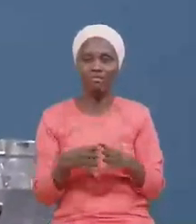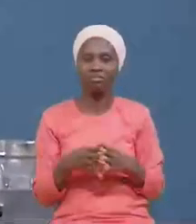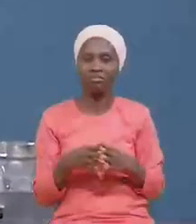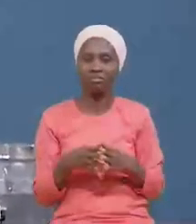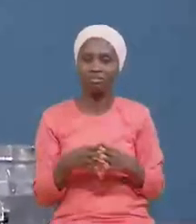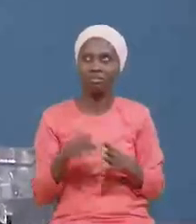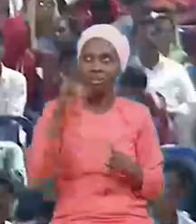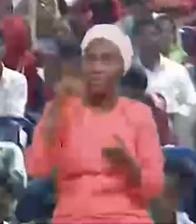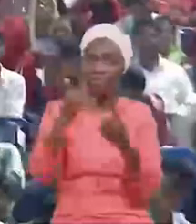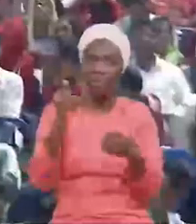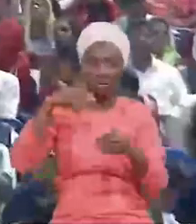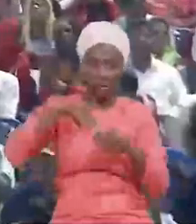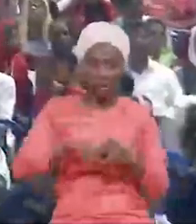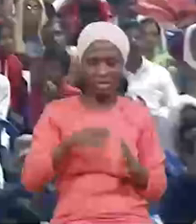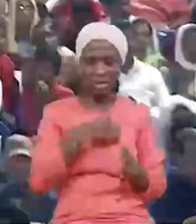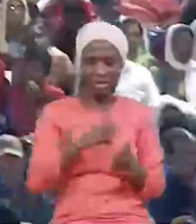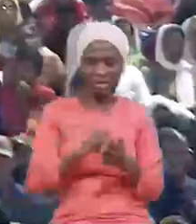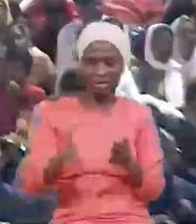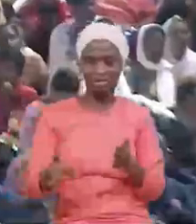Il entre et ôte.